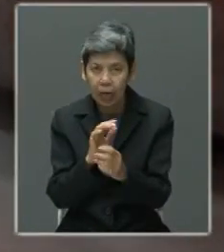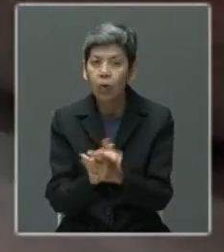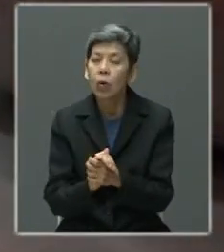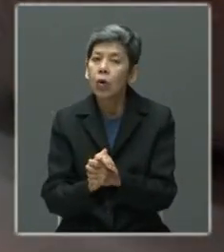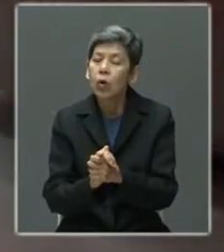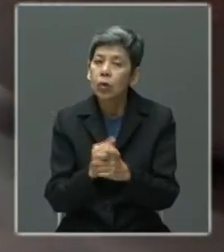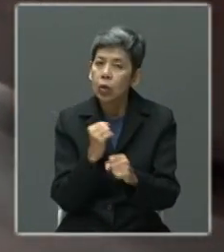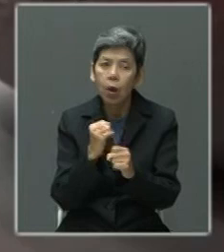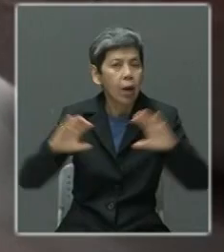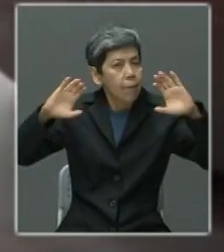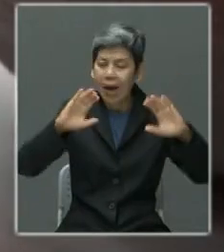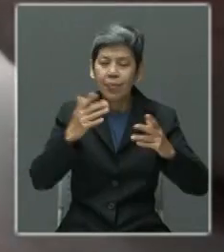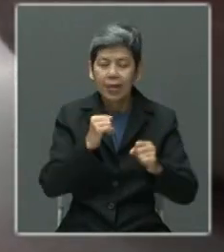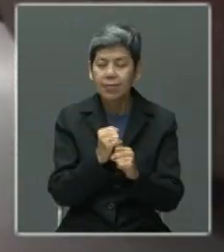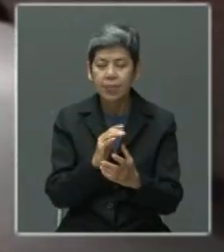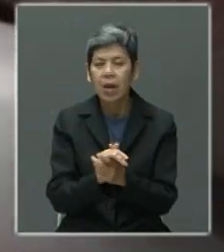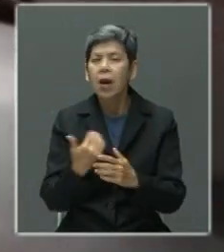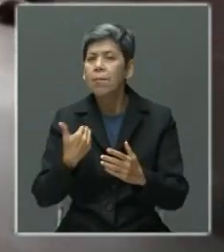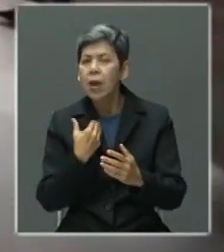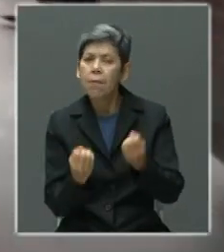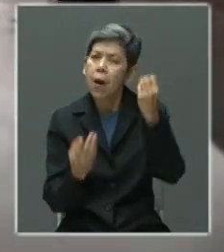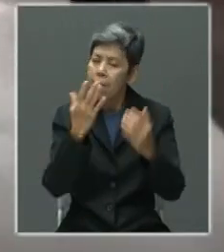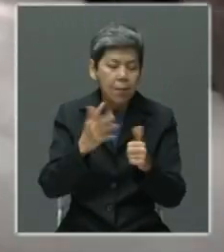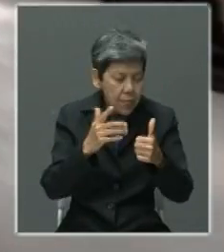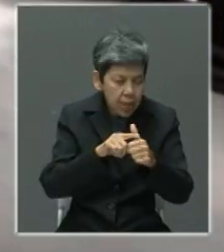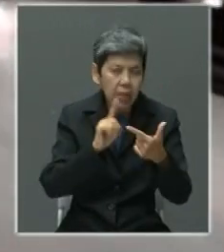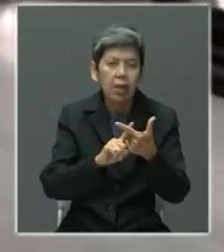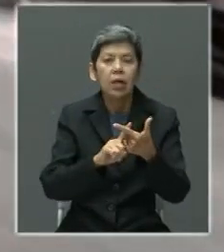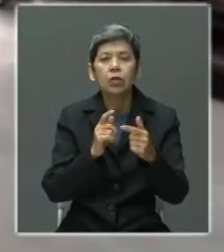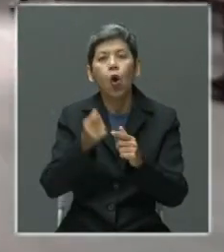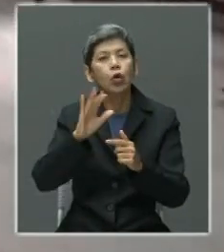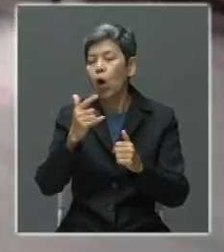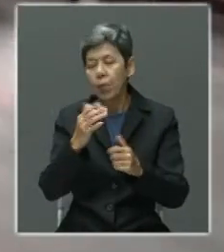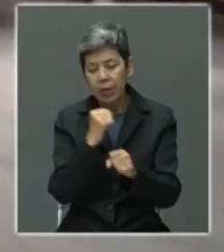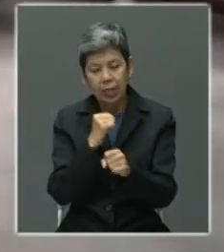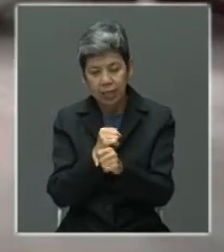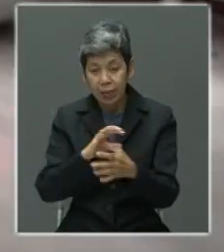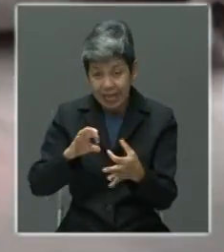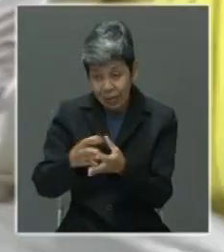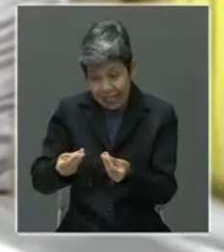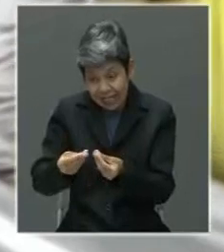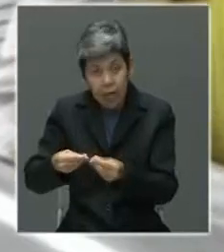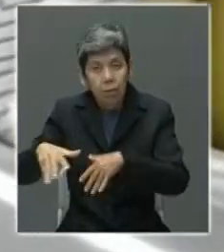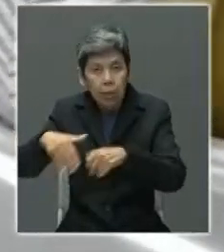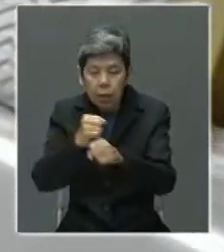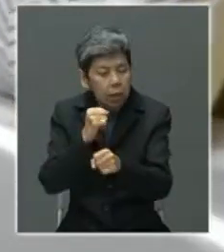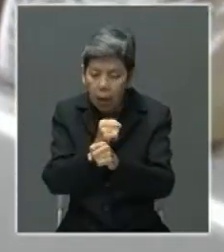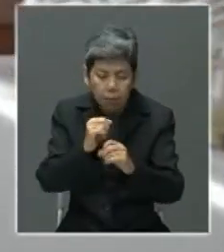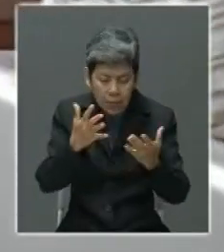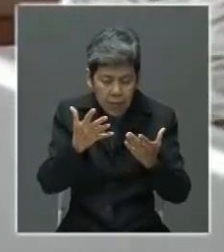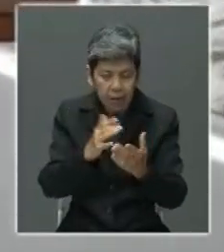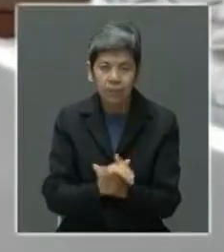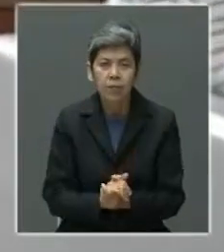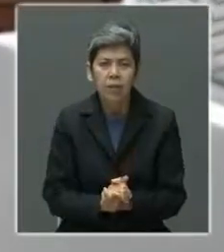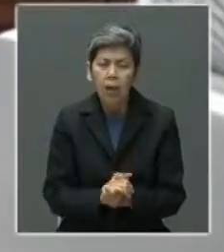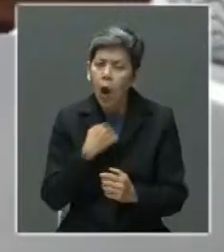ที่ดินของรัฐทุกประเภทไม่ว่าจะเป็นป่าไม้หรืออุทยานตลอดจนไม่ทับซ้อนกับที่ดินของหน่วยงานใด